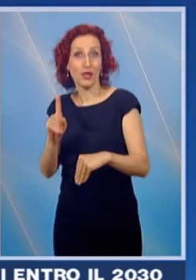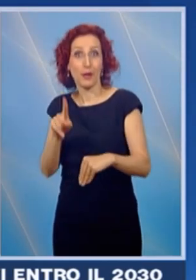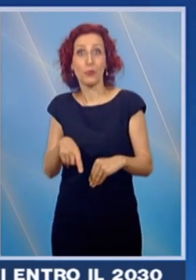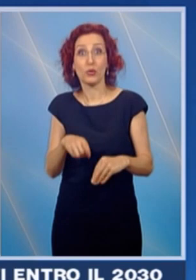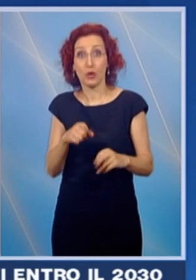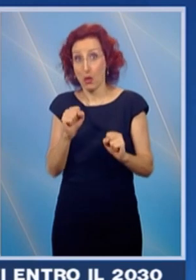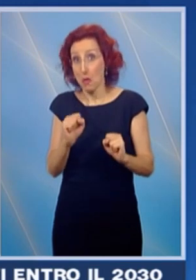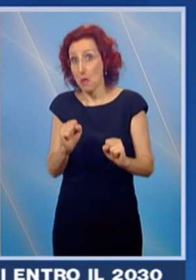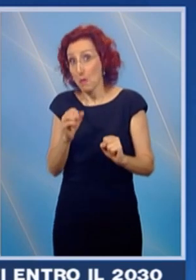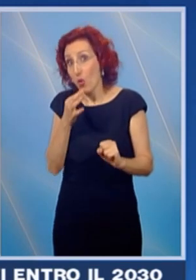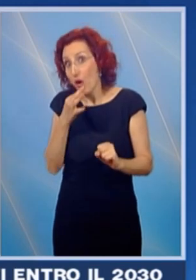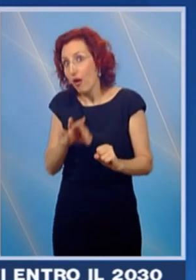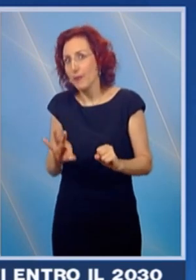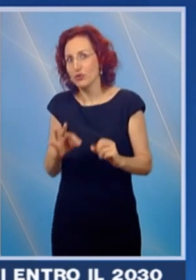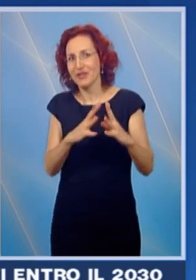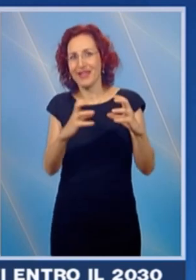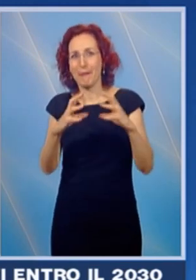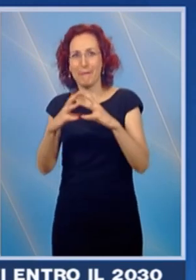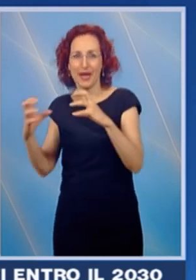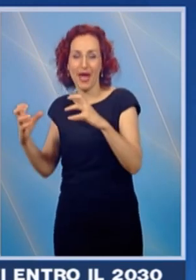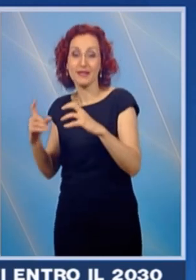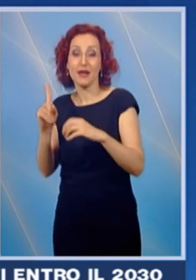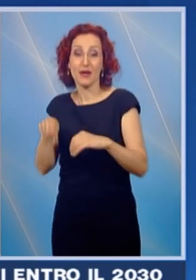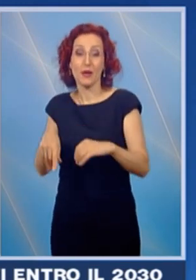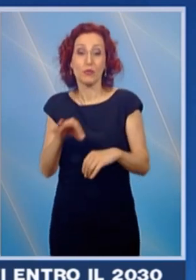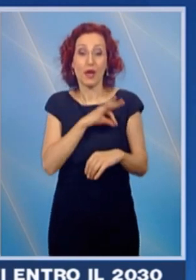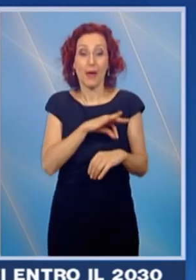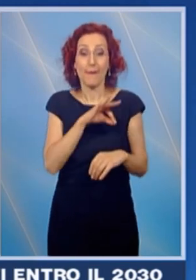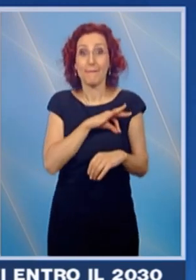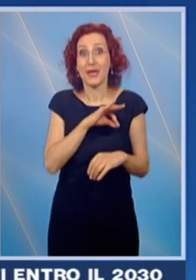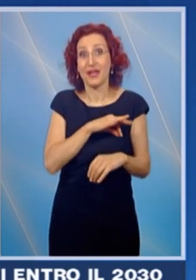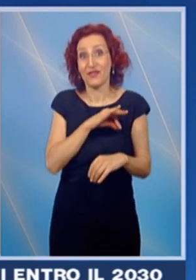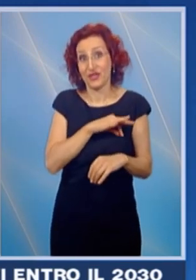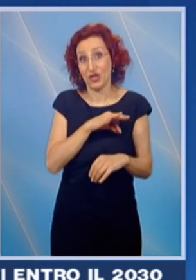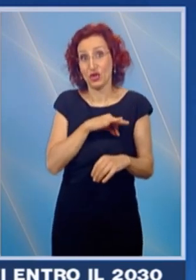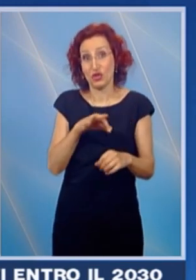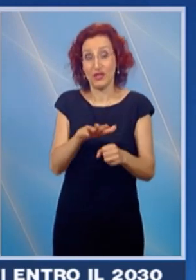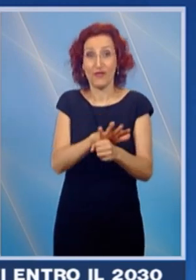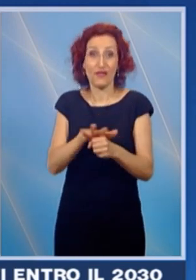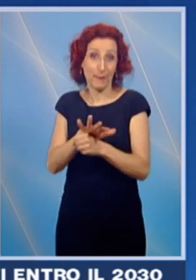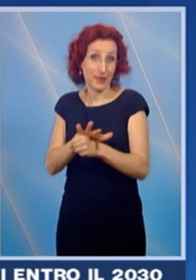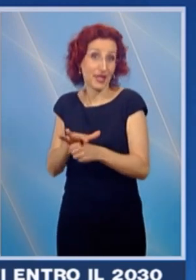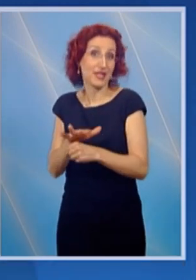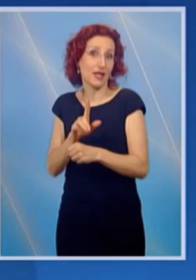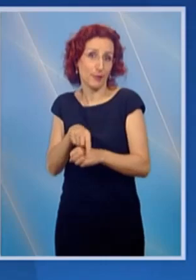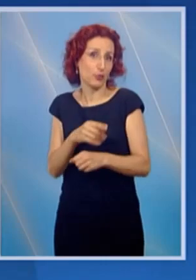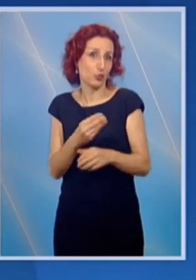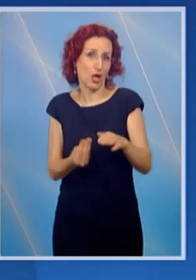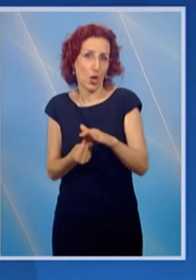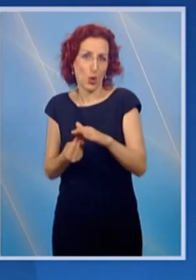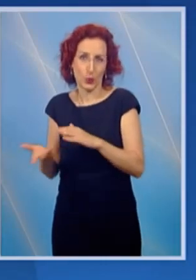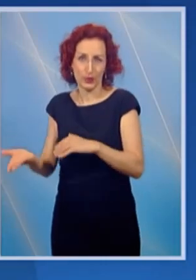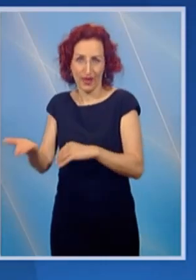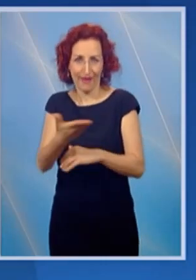potenzialità delle imprese, ma anche sui benefici che possono ricadere sulle famiglie e sugli utenti. Grazie. Grazie a lei, deputato Bassolino.